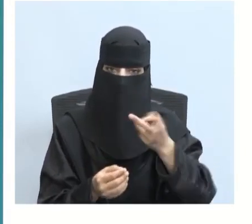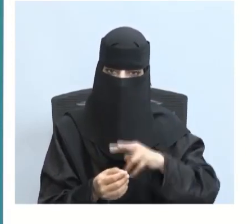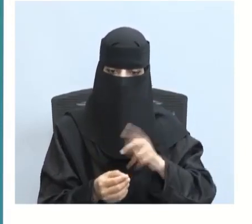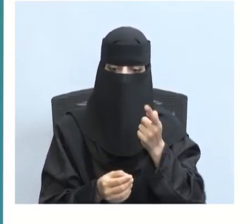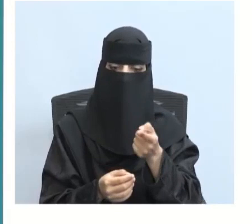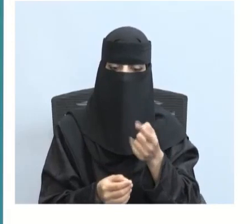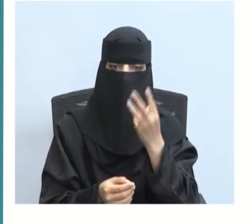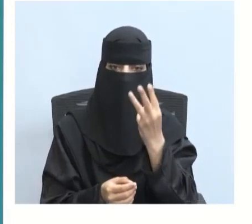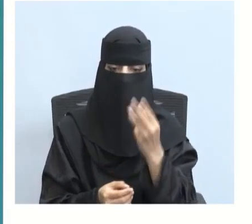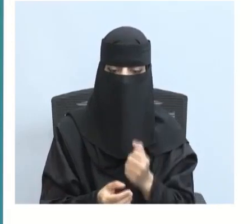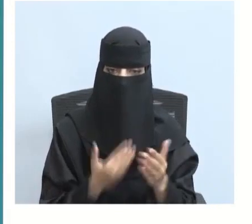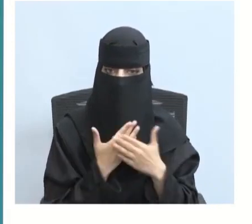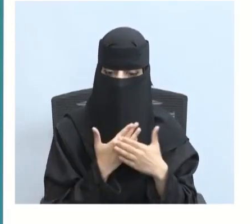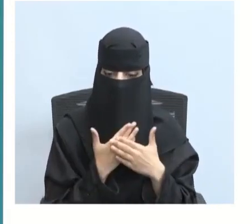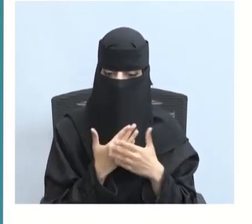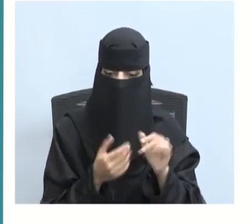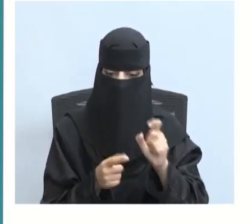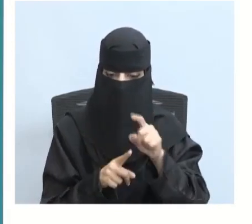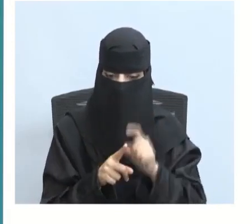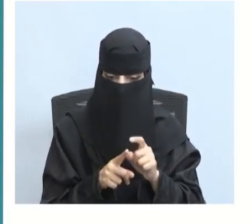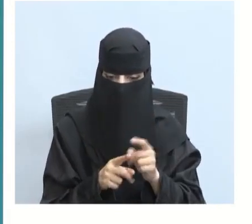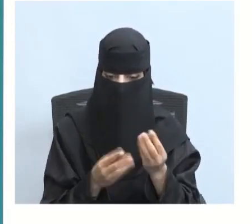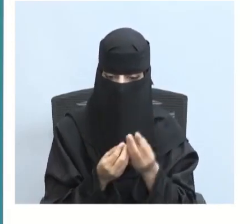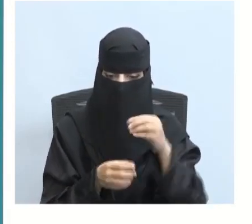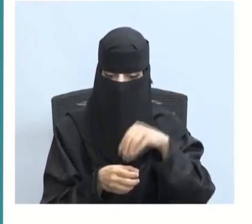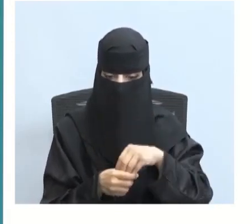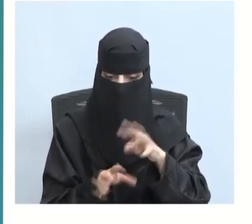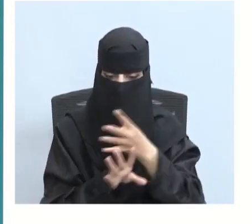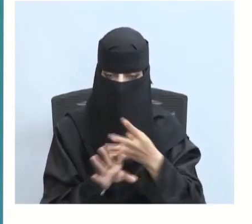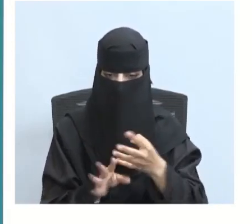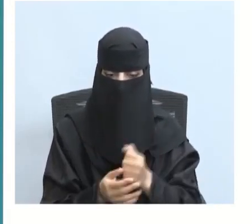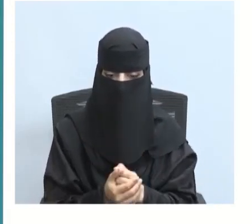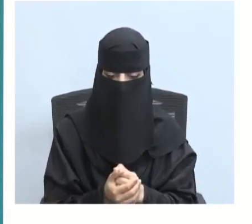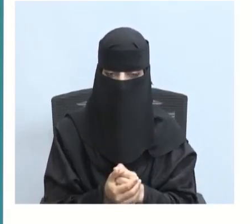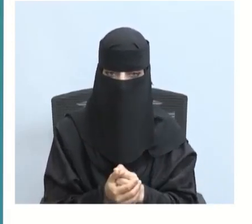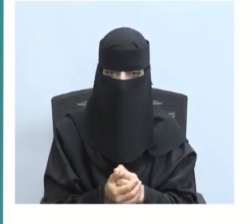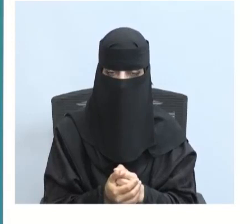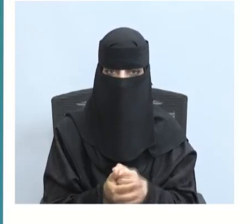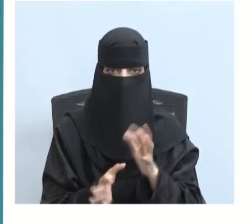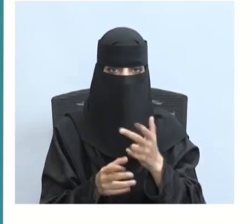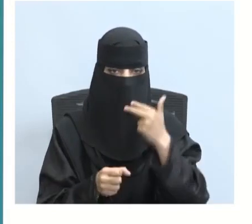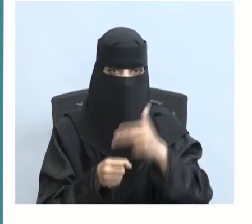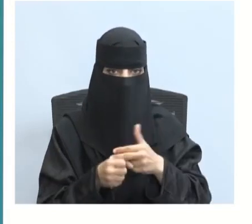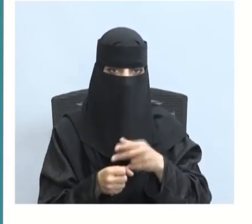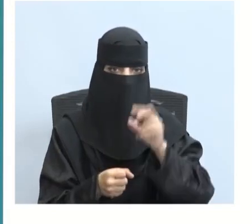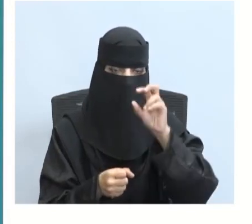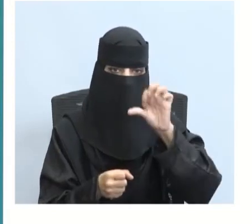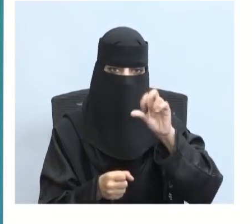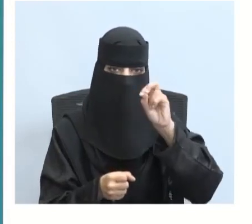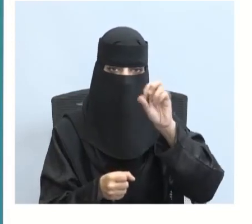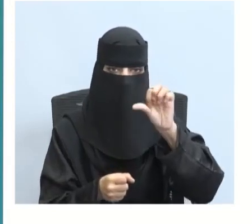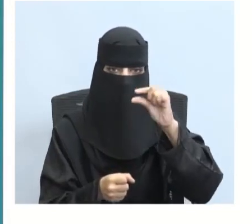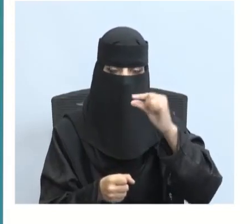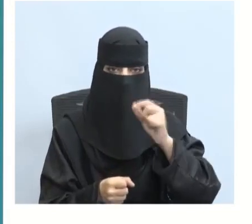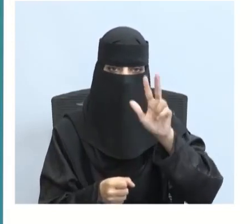ثلاثه مطلوب ما النسبه المئويه المستخدمه من الوقود الاحفوري اين الوقود الاحفوري